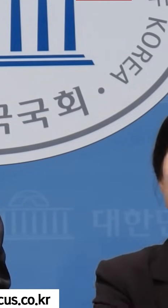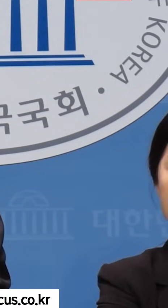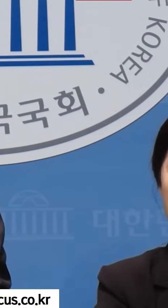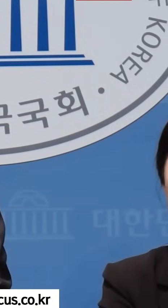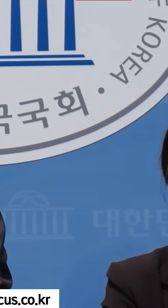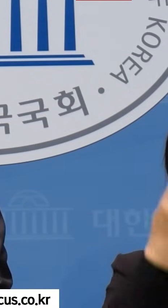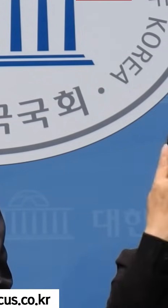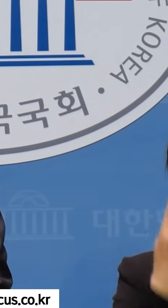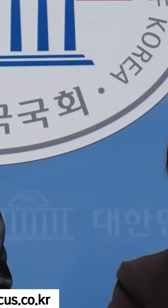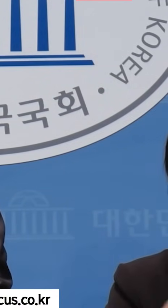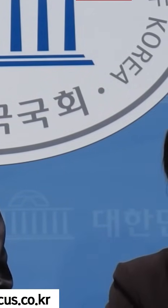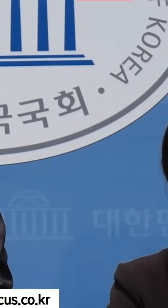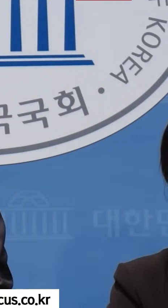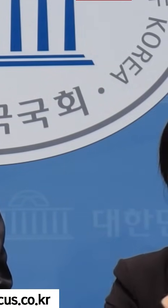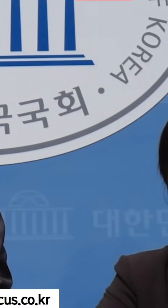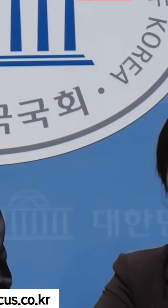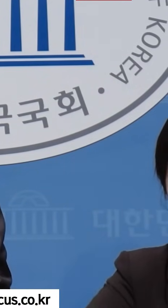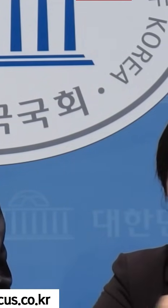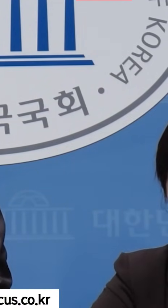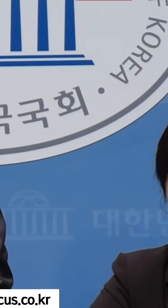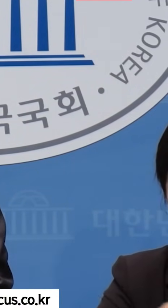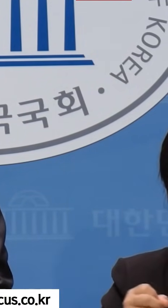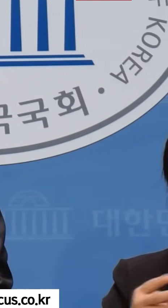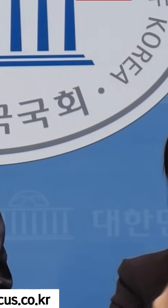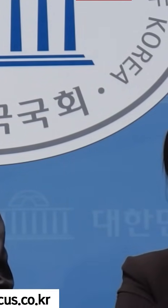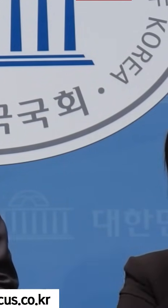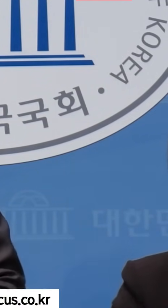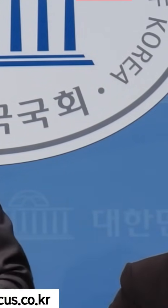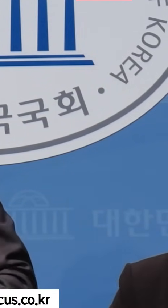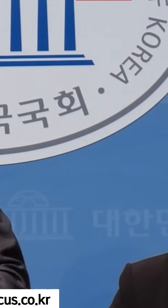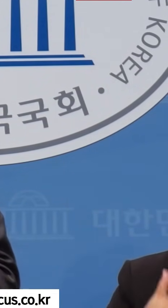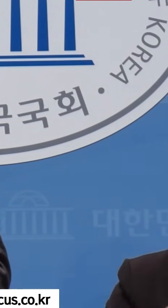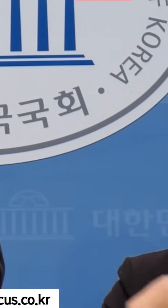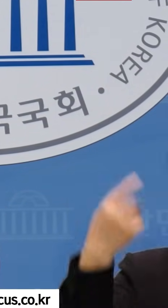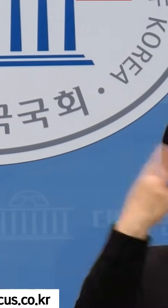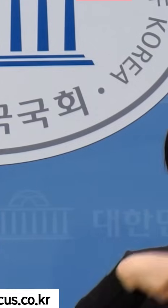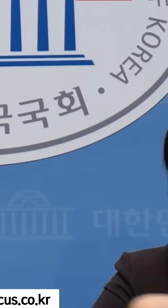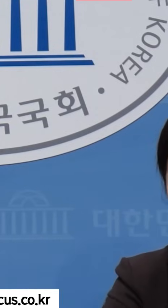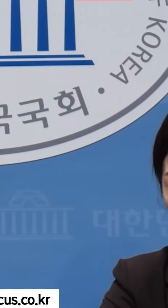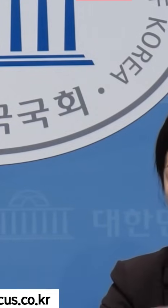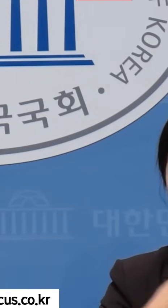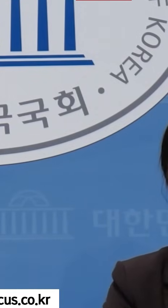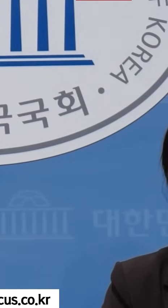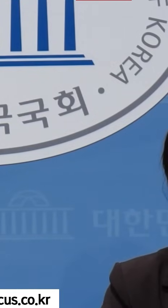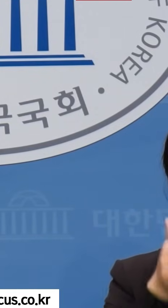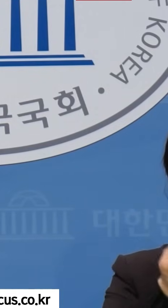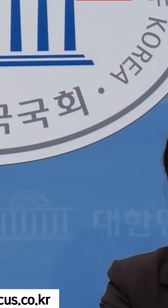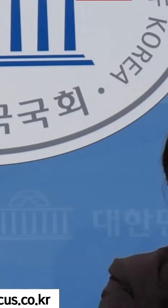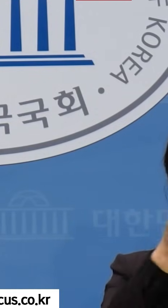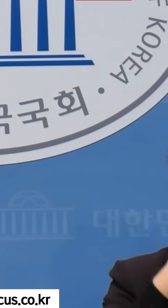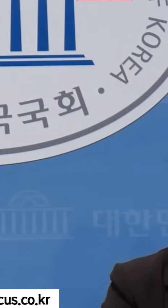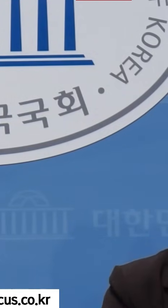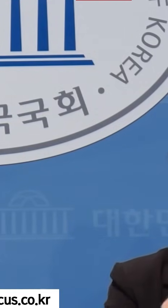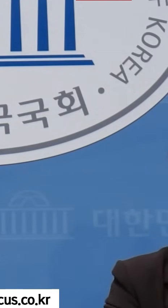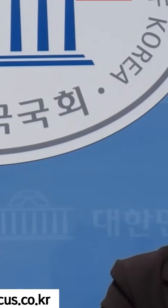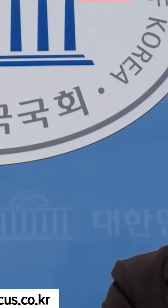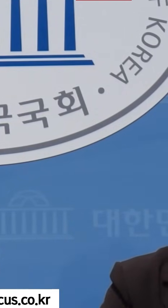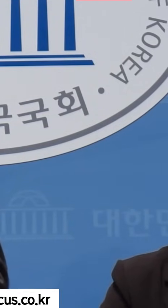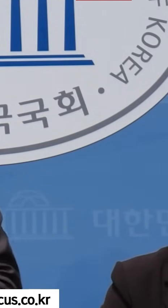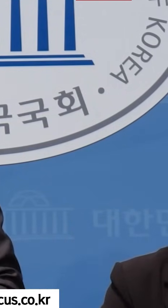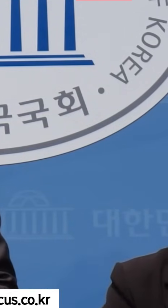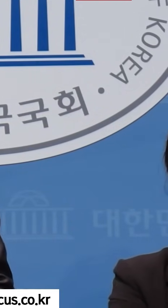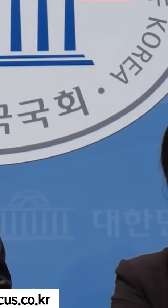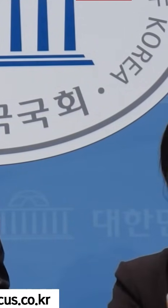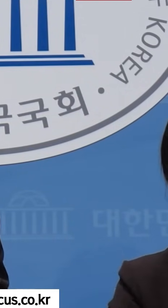특별 사면해달라는 편지를 자신을 수사하고 기소한 윤석열 검찰에 보내기도